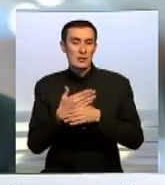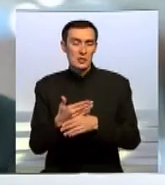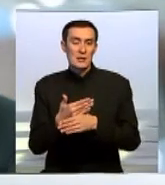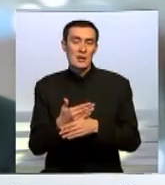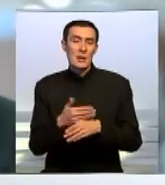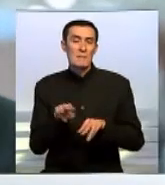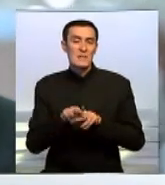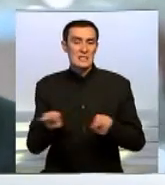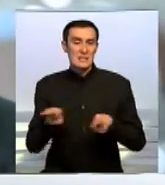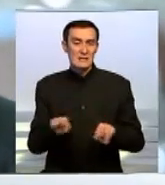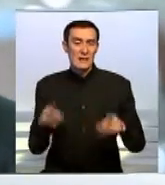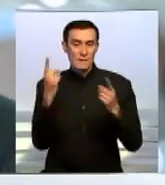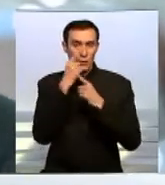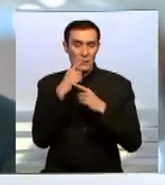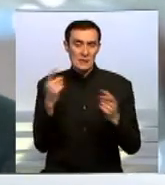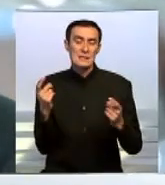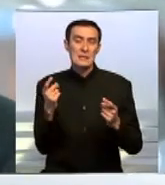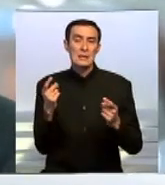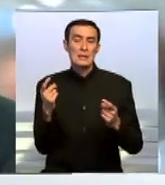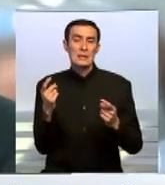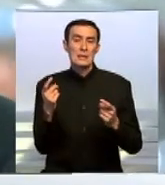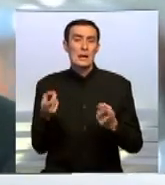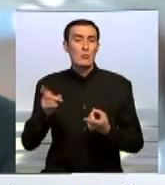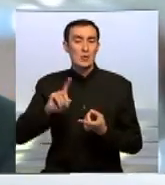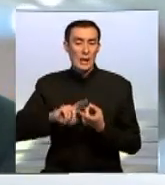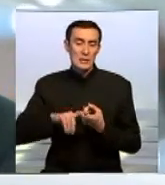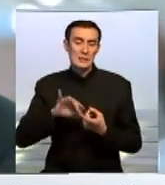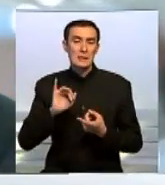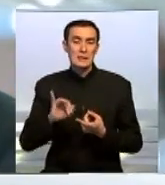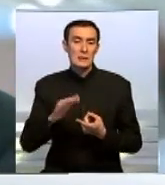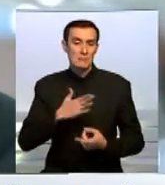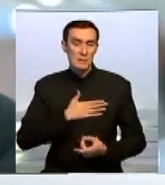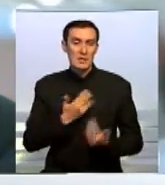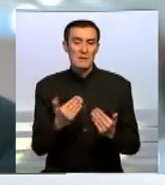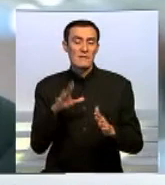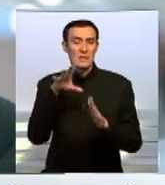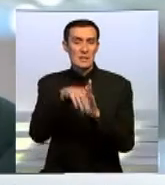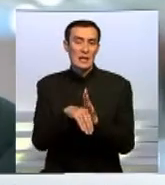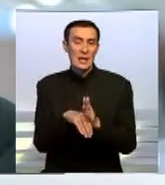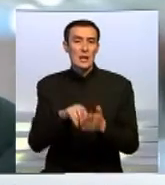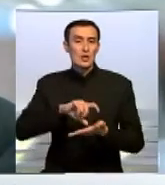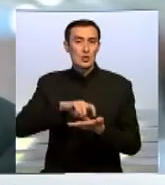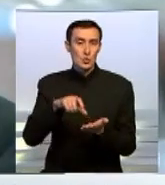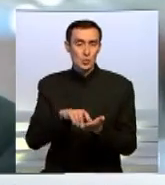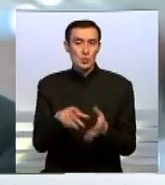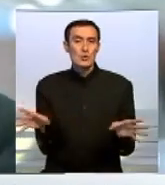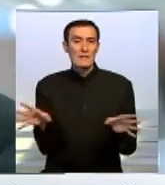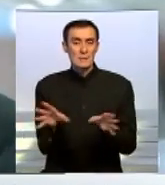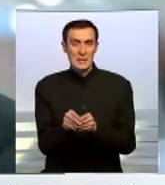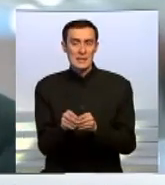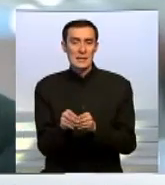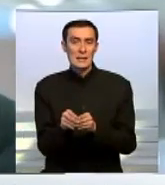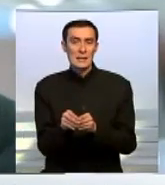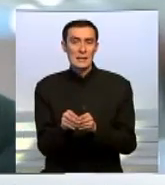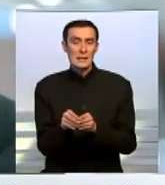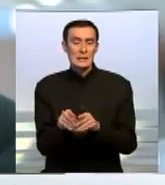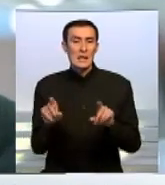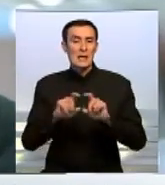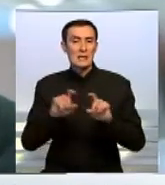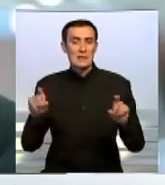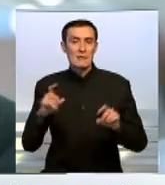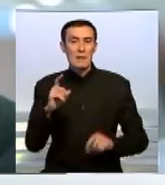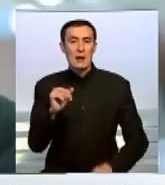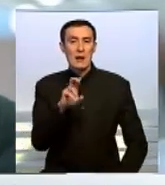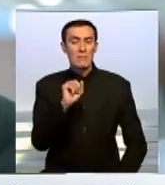Министерства информации и коммуникации. Вот, и мы внедрили эту студию вместе совместно с агентством «Хабар»